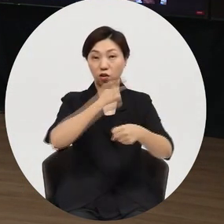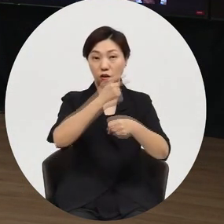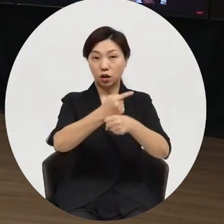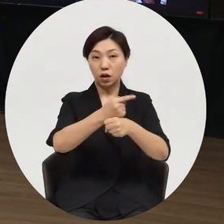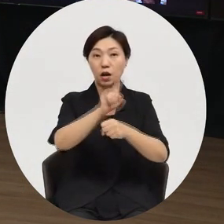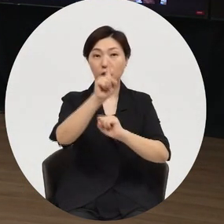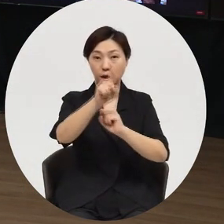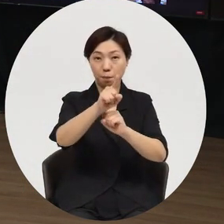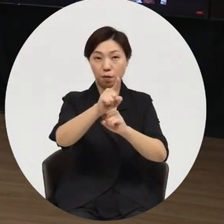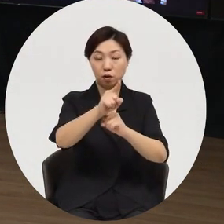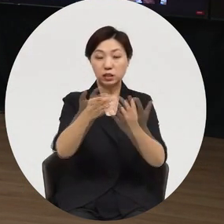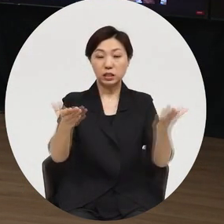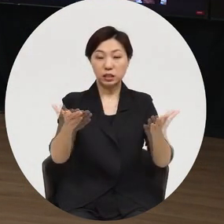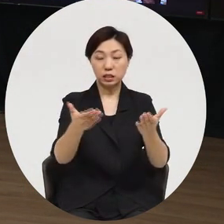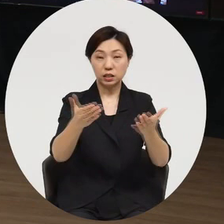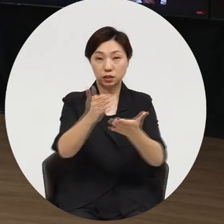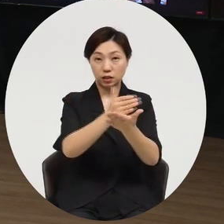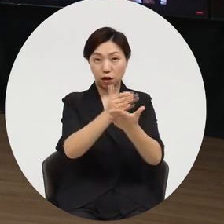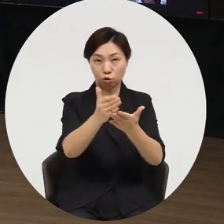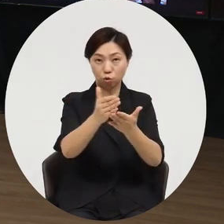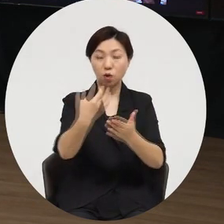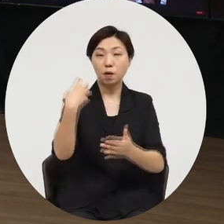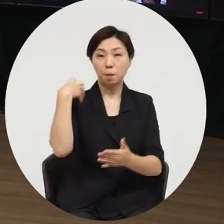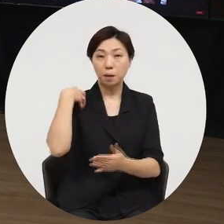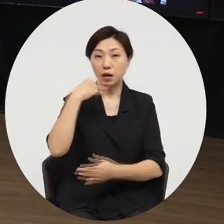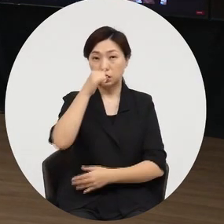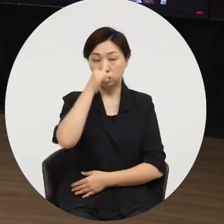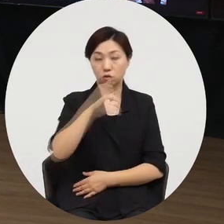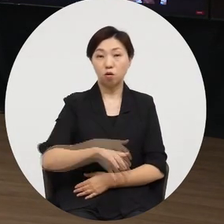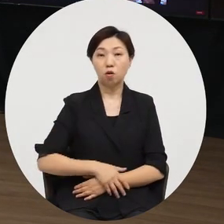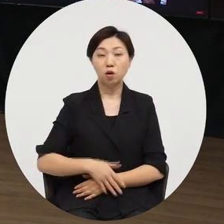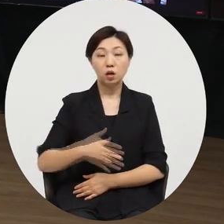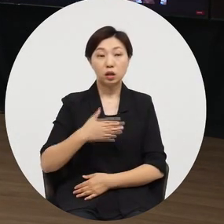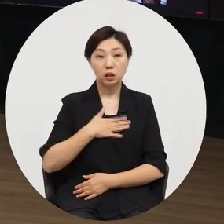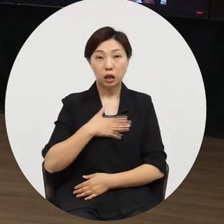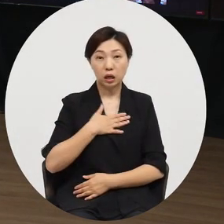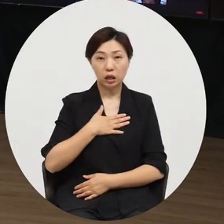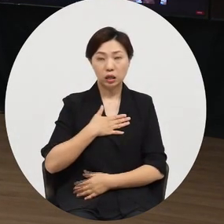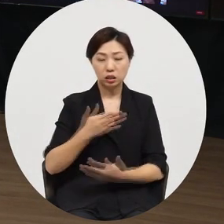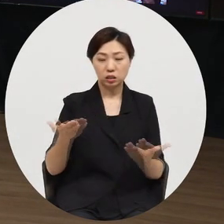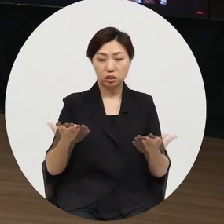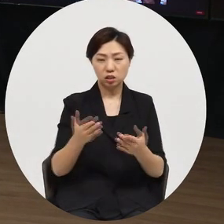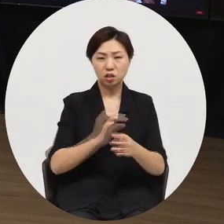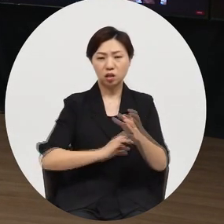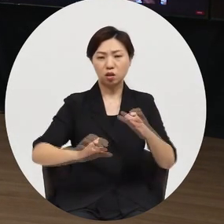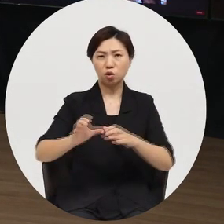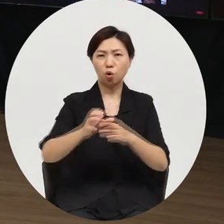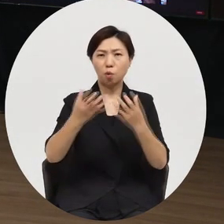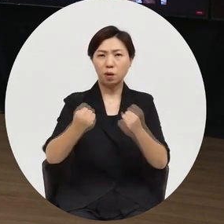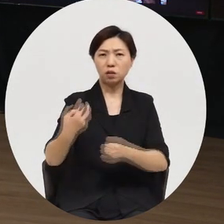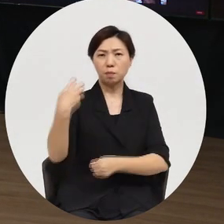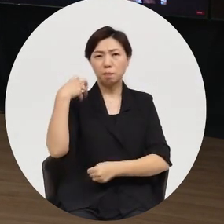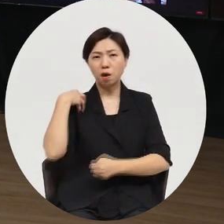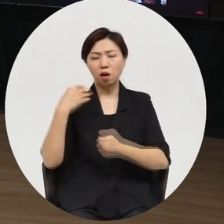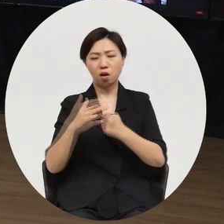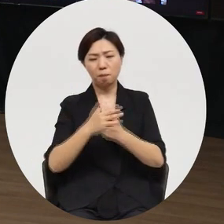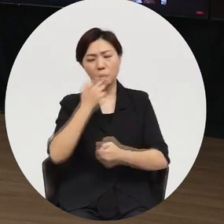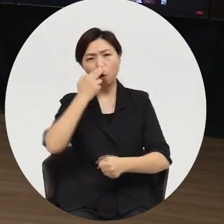분장을 해서 일을 합니다. 저는 다른 사람들보다 업무를 많이 받아서 억울한 생각도 듭니다.